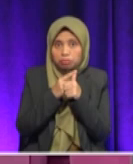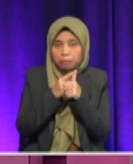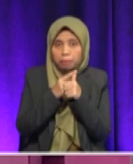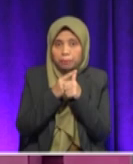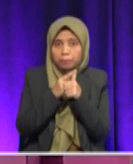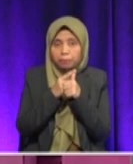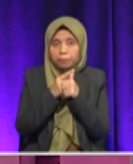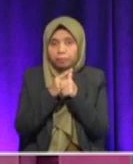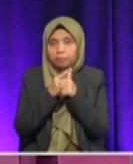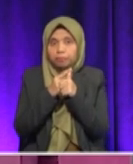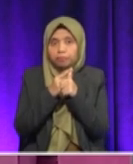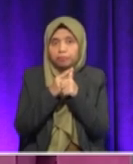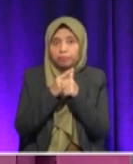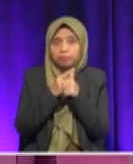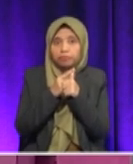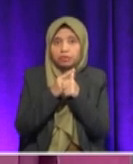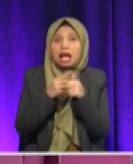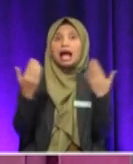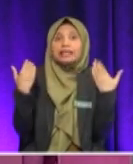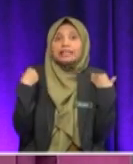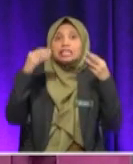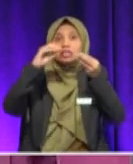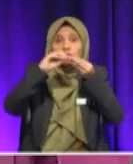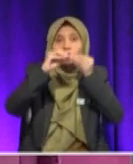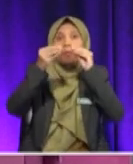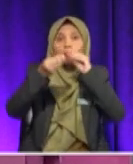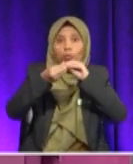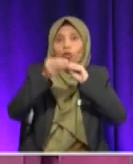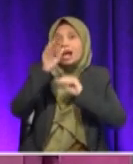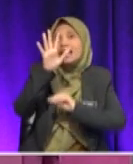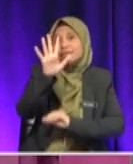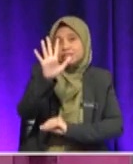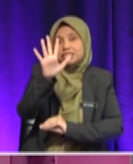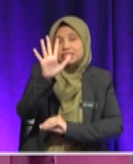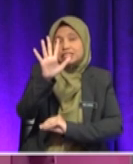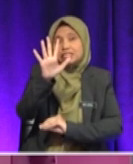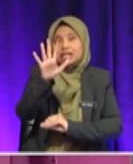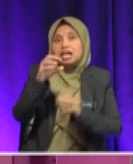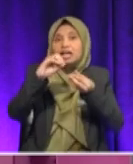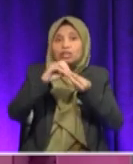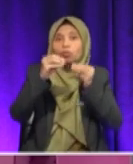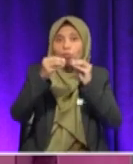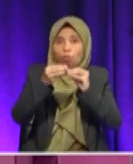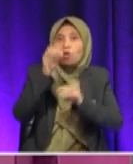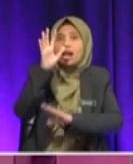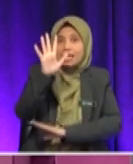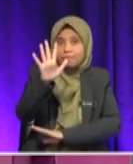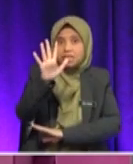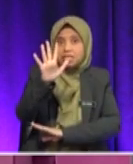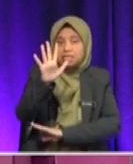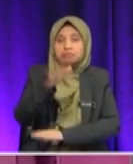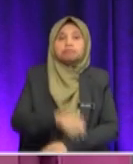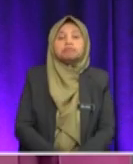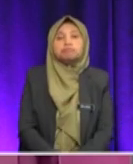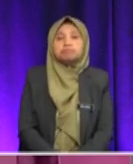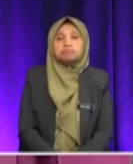penting yang paling penuh tahu adalah Ade nomor 5 Iya betul nomor 5 itu yang penting nomor